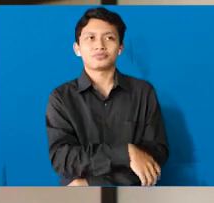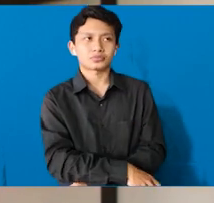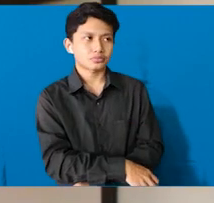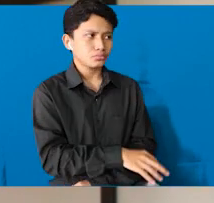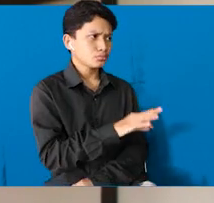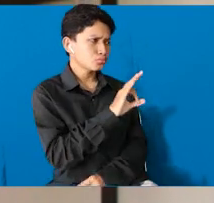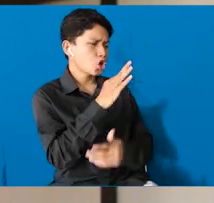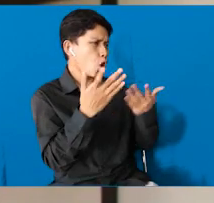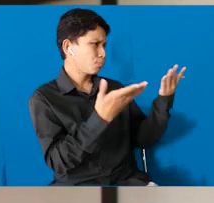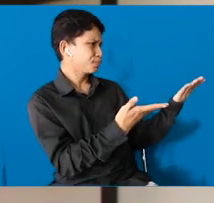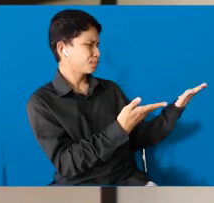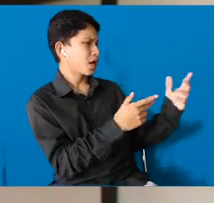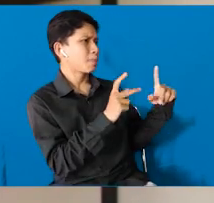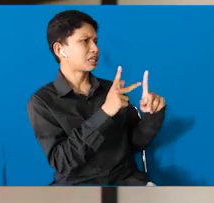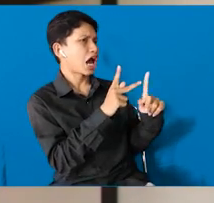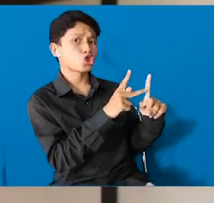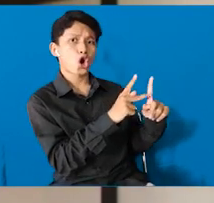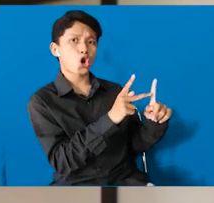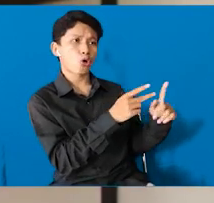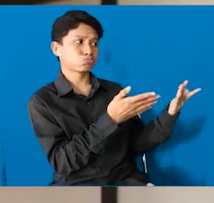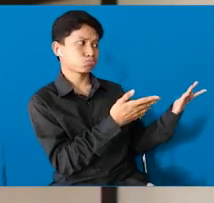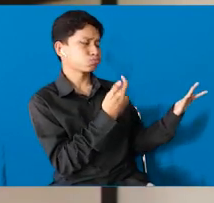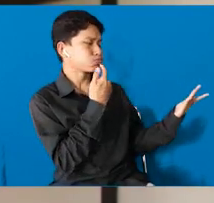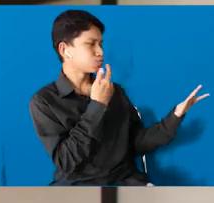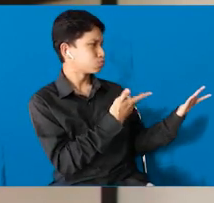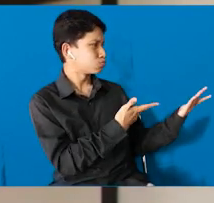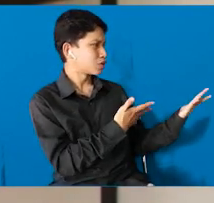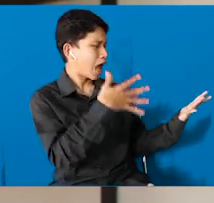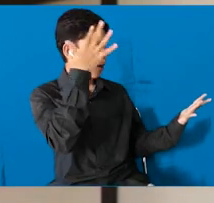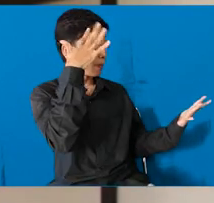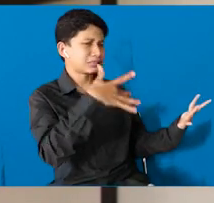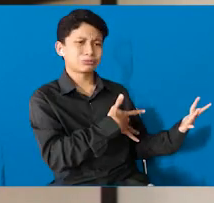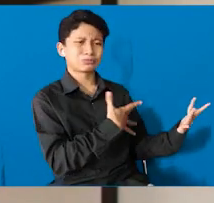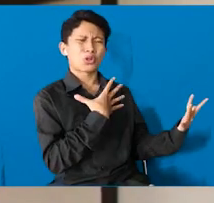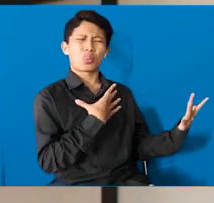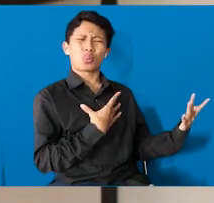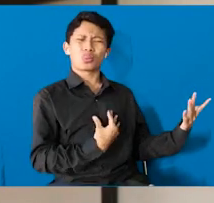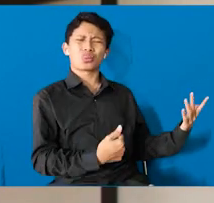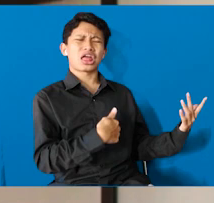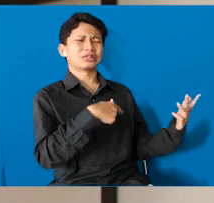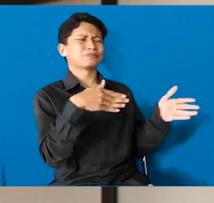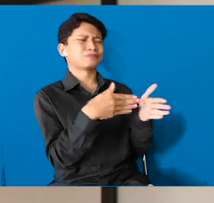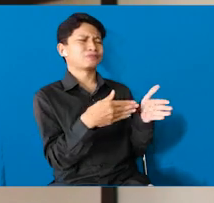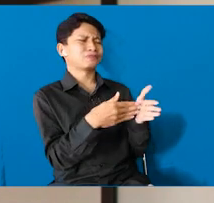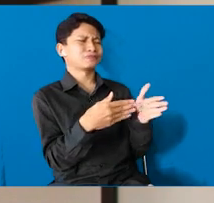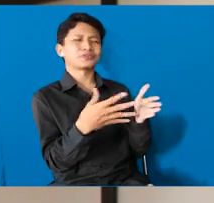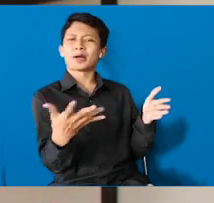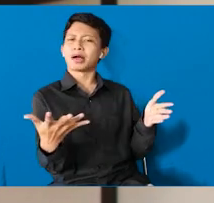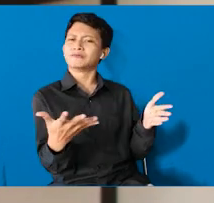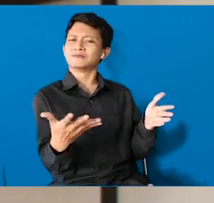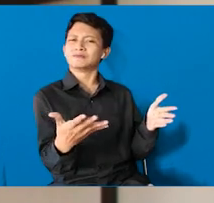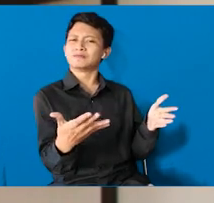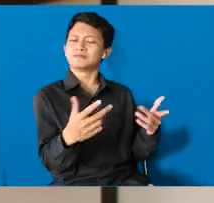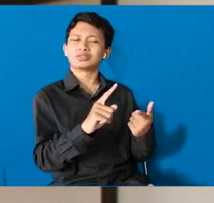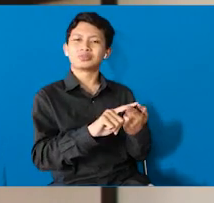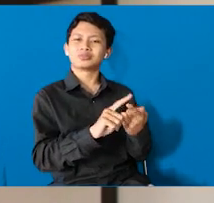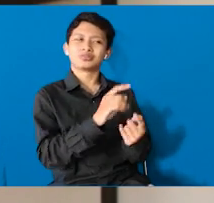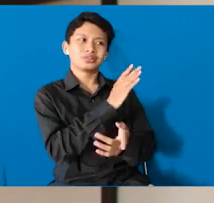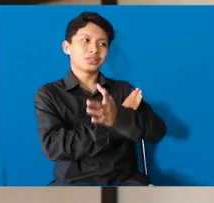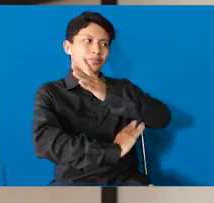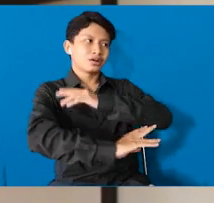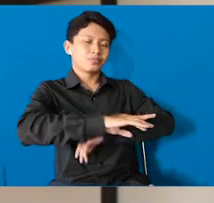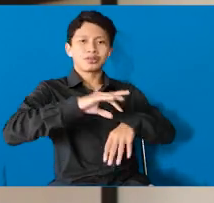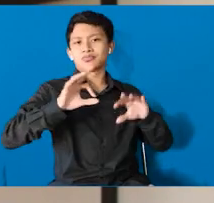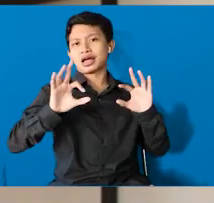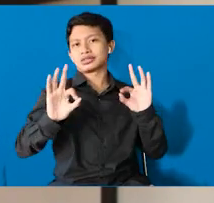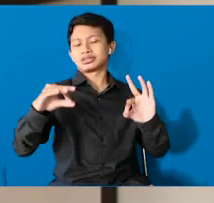Kalau dari Mas Hartono sendiri, ini kira-kira kalau keluhannya apa atau tantangan yang sebetulnya kan juga teman-teman di Babel pasti punya